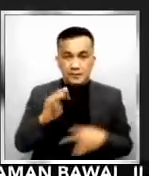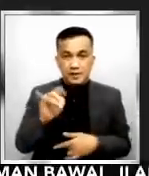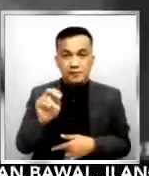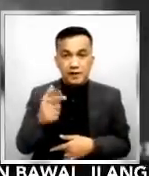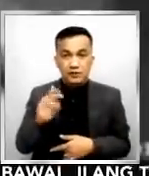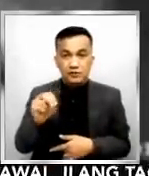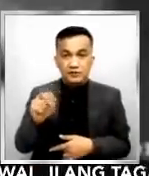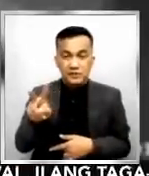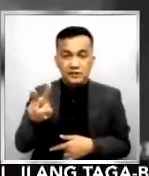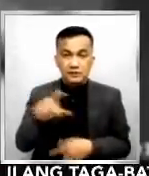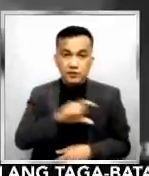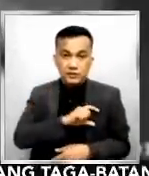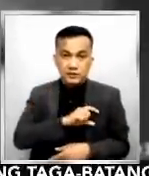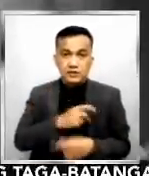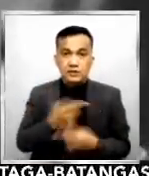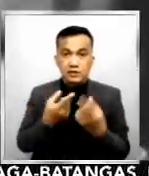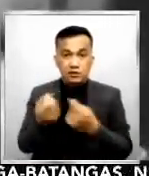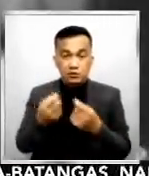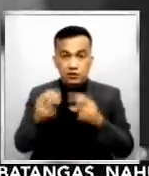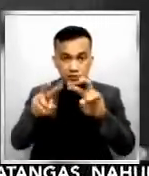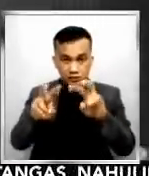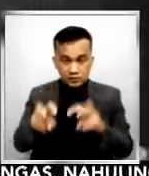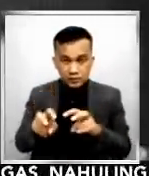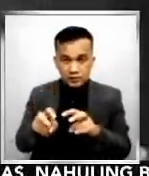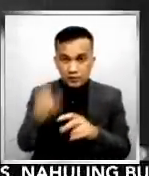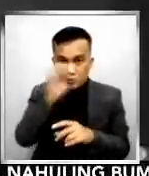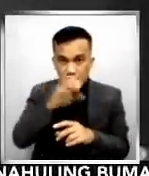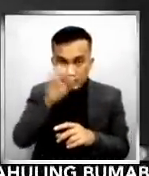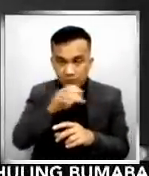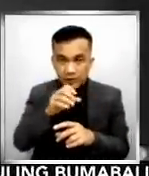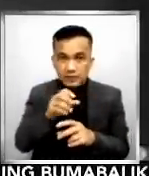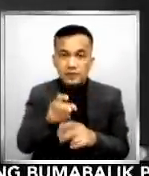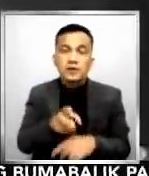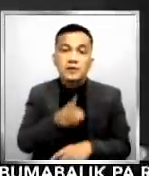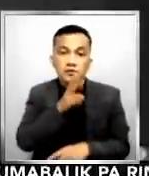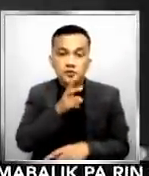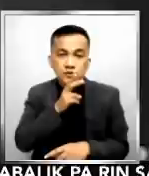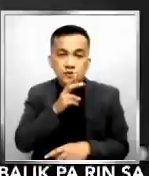investigasyon para tukuyin ang mga suspect. Emil Sumangil, Nakatutok 24 Oras.